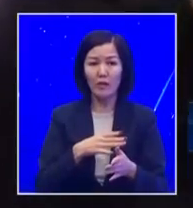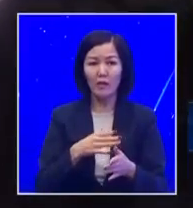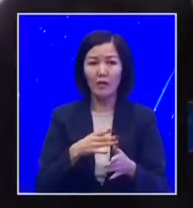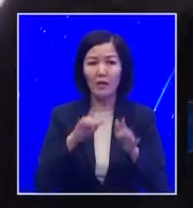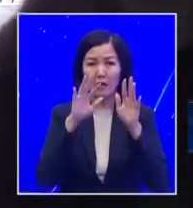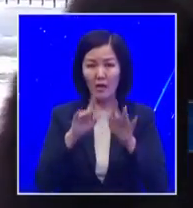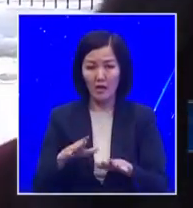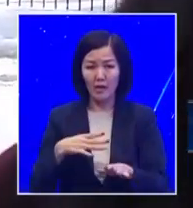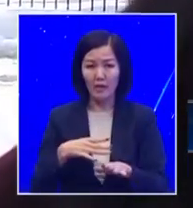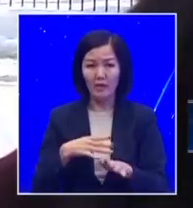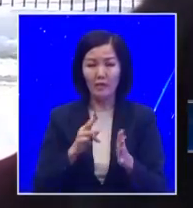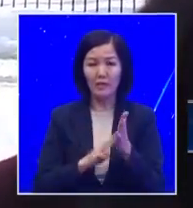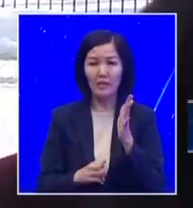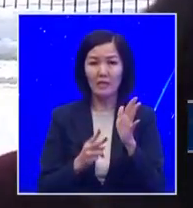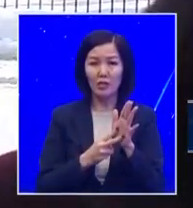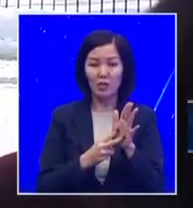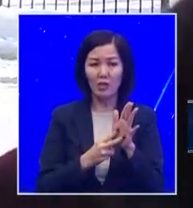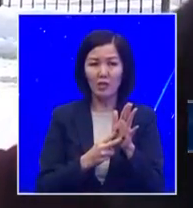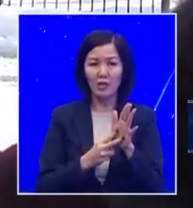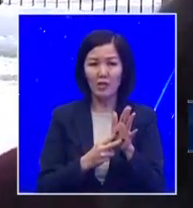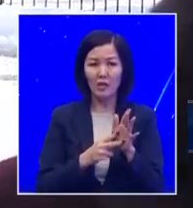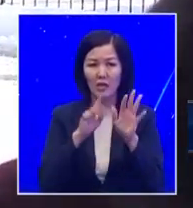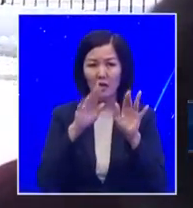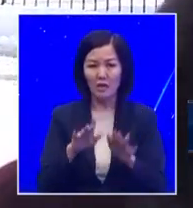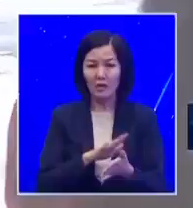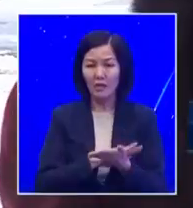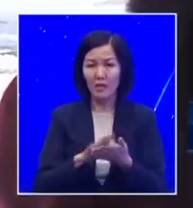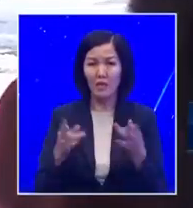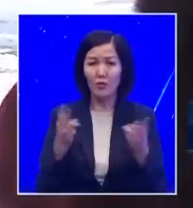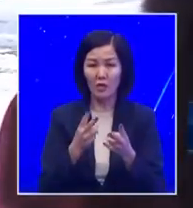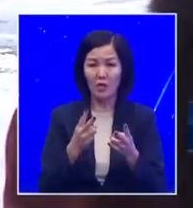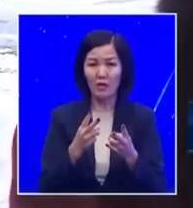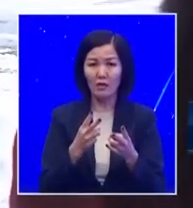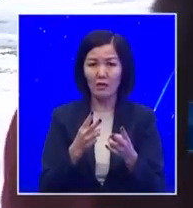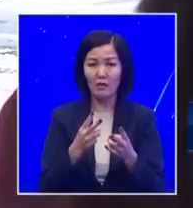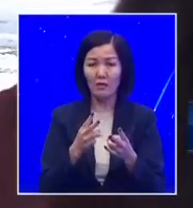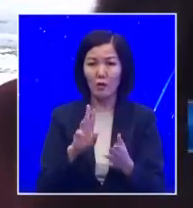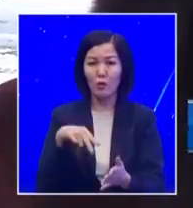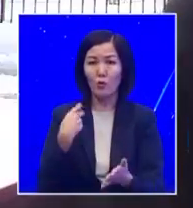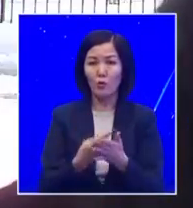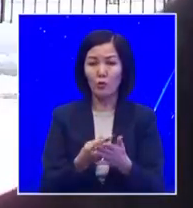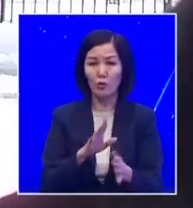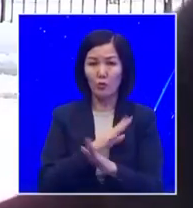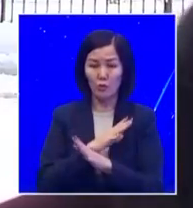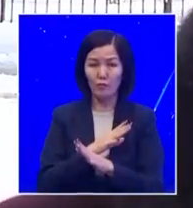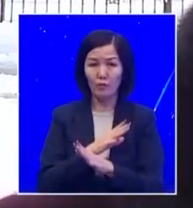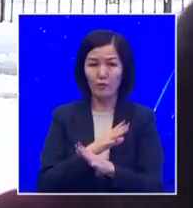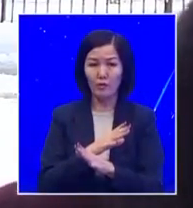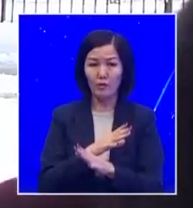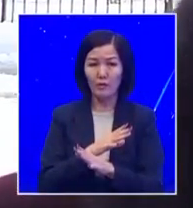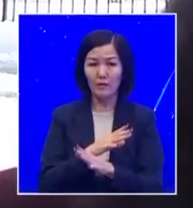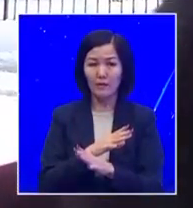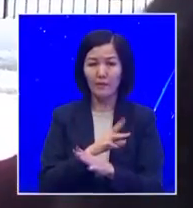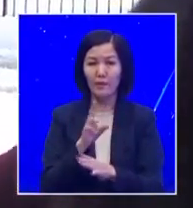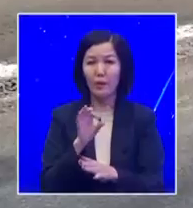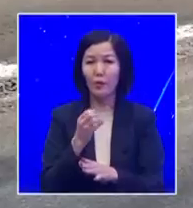мен 87-те әрең жүрмін мінекей. Мына қарды мынаның бәрін тазалау керек. Мен қайғынап жығылсақ бір жатамыз өлеміз. Спецавто база қайда,